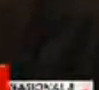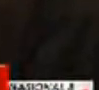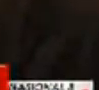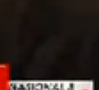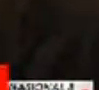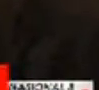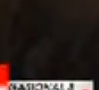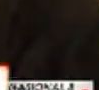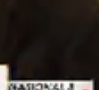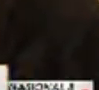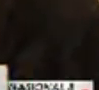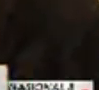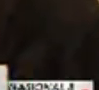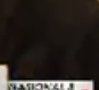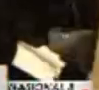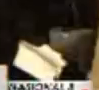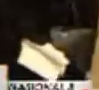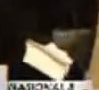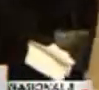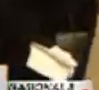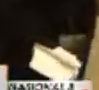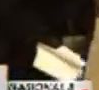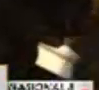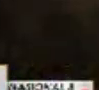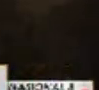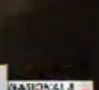bukan Islam tidak boleh jadi